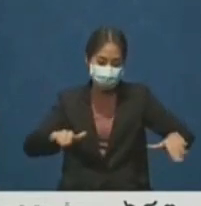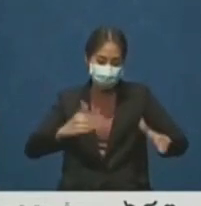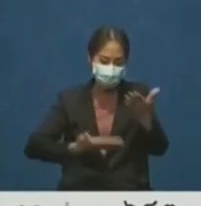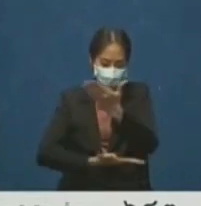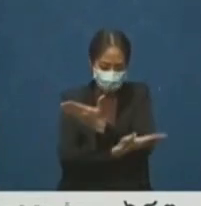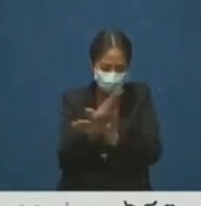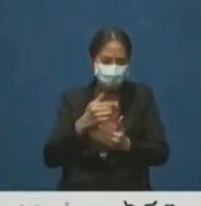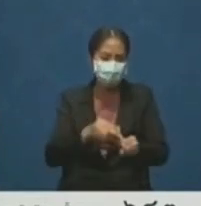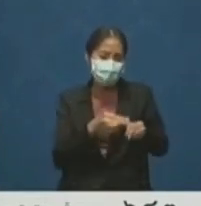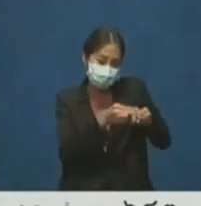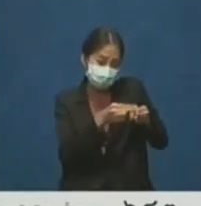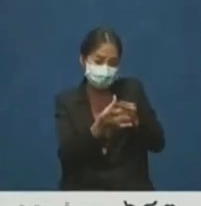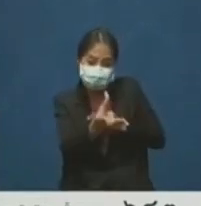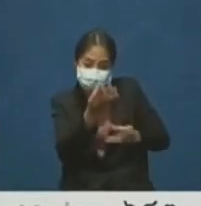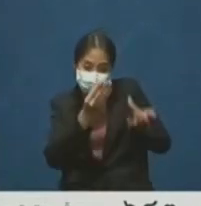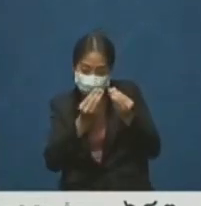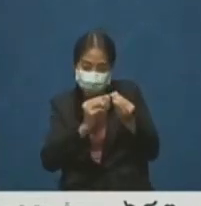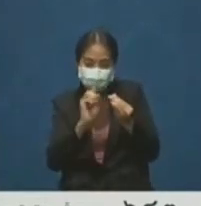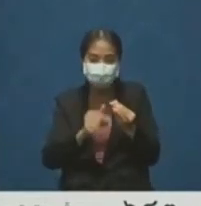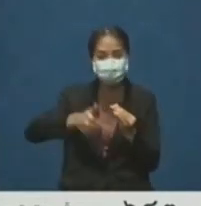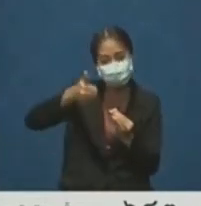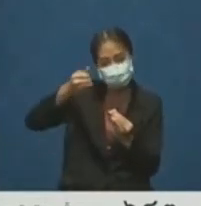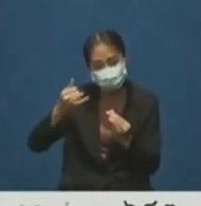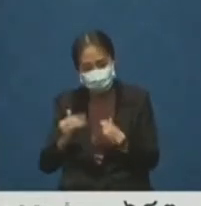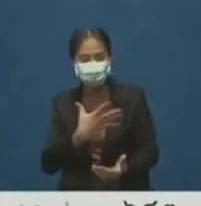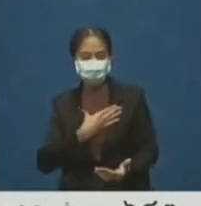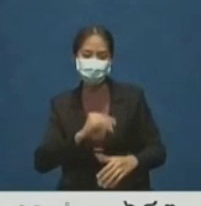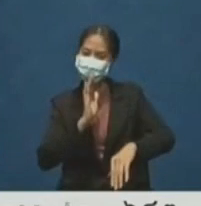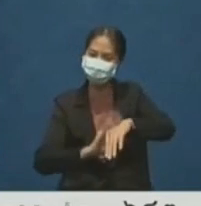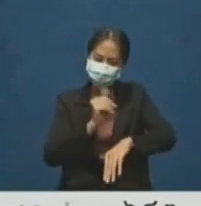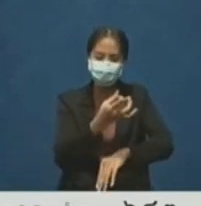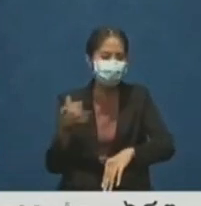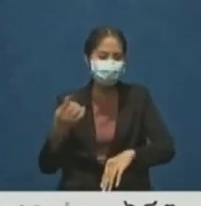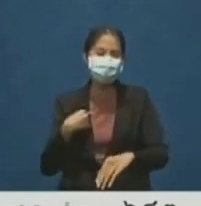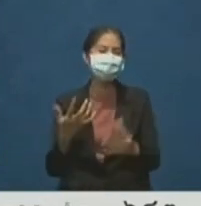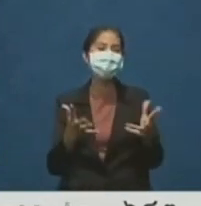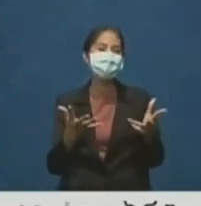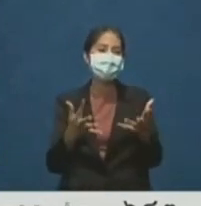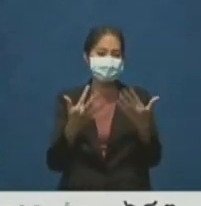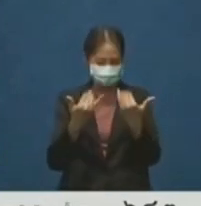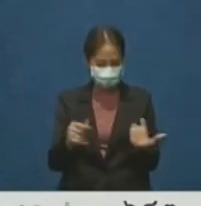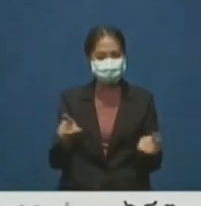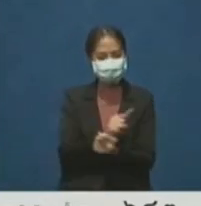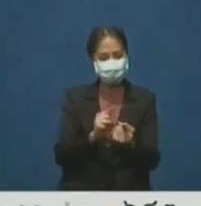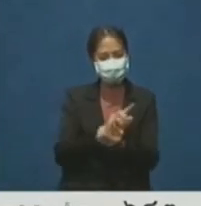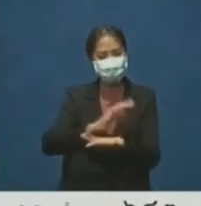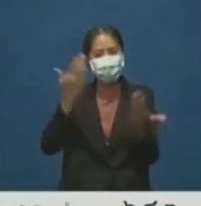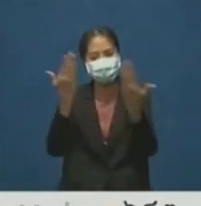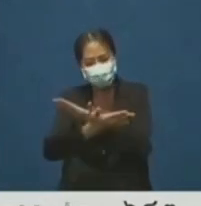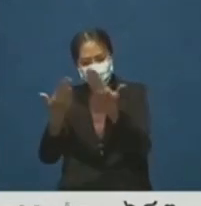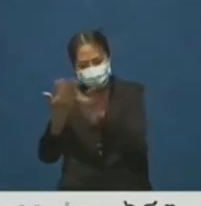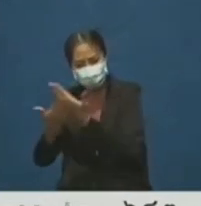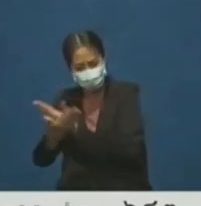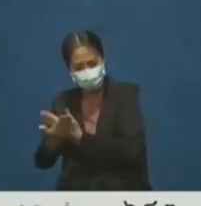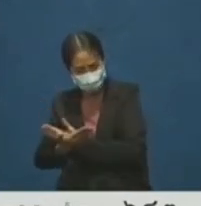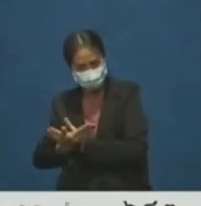าสให้เขาได้เรียนรู้ว่าอะไรดีไม่ดีและสิ่งไหนเหมาะสมกับเขาเลยสังคมมันมีการเปลี่ยนแปลงตลอดเวลาครับ